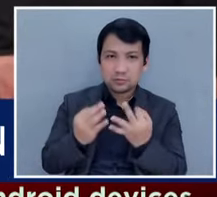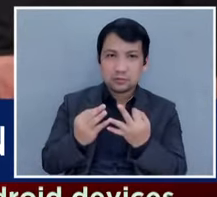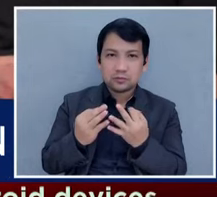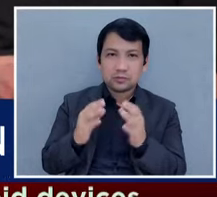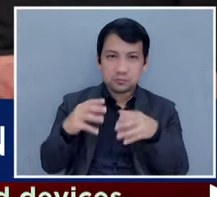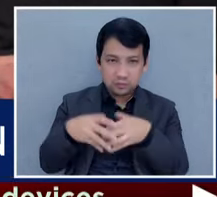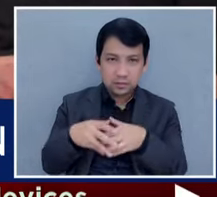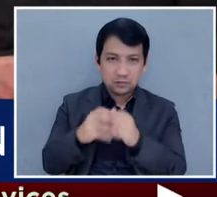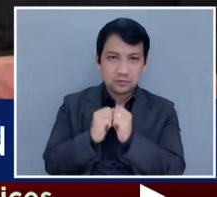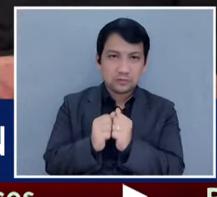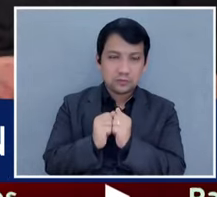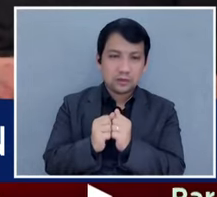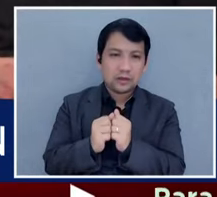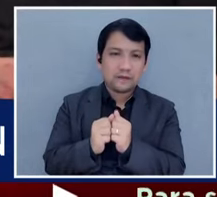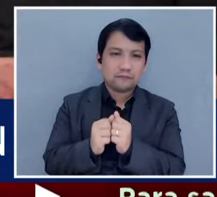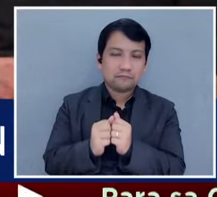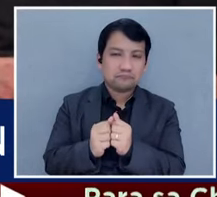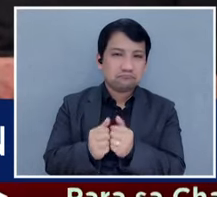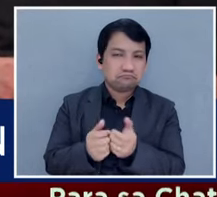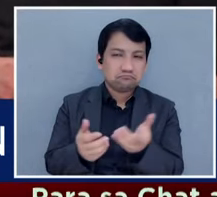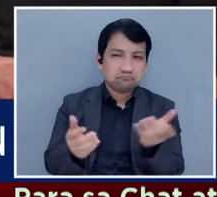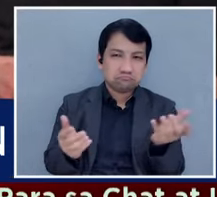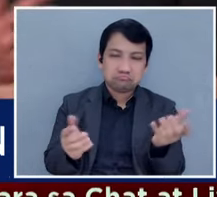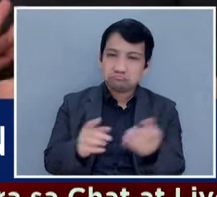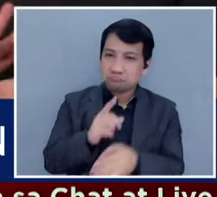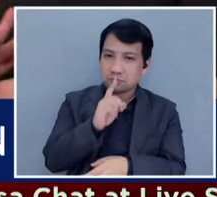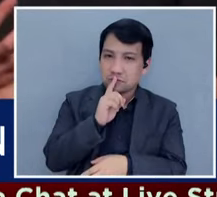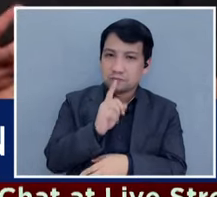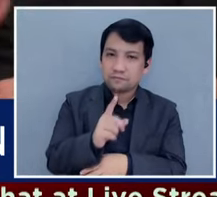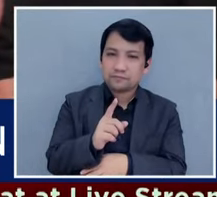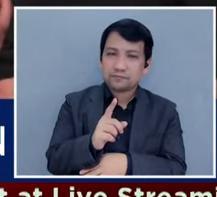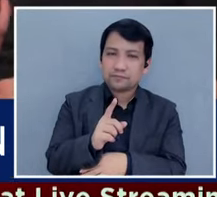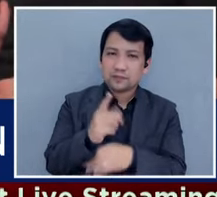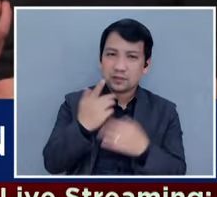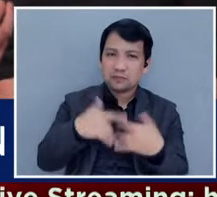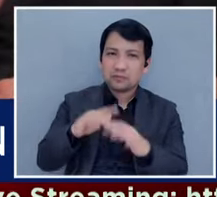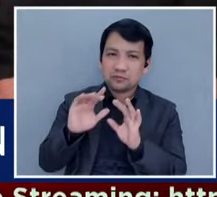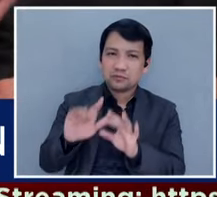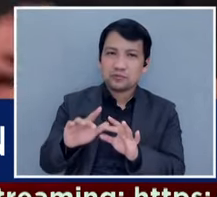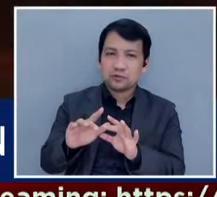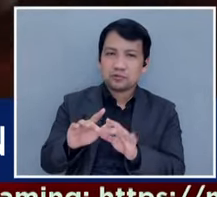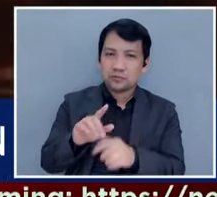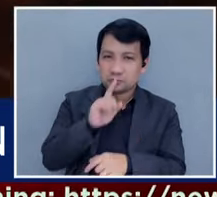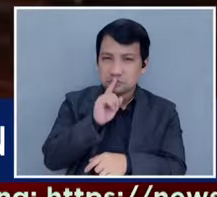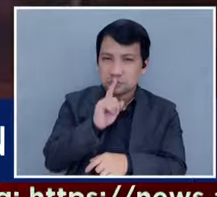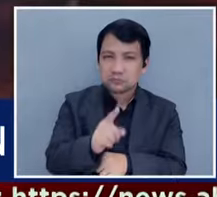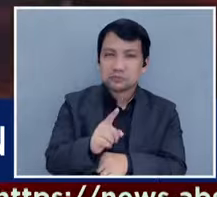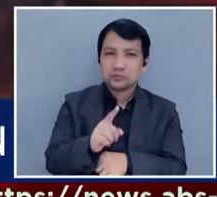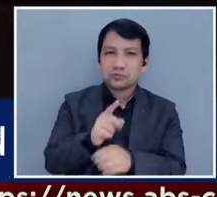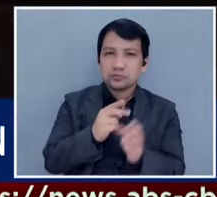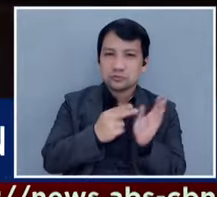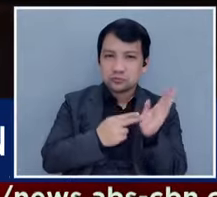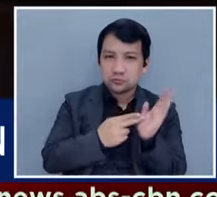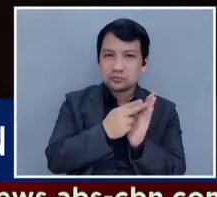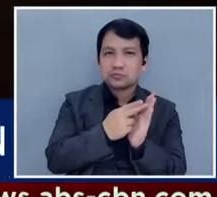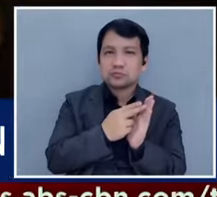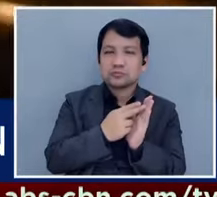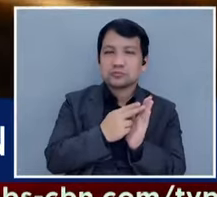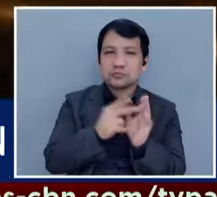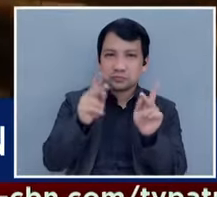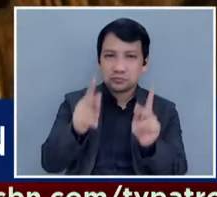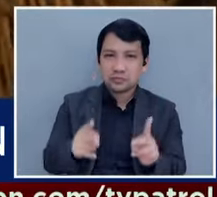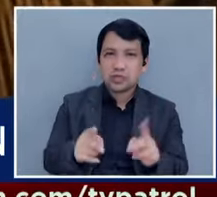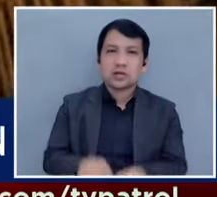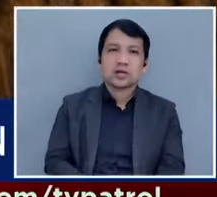and he's just such a compassionate and genuine person. Hiling ng cast and